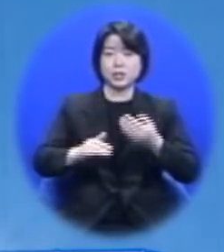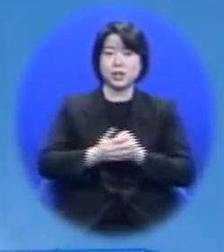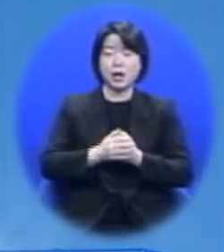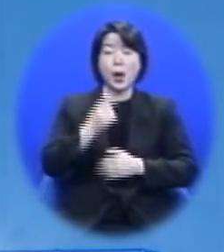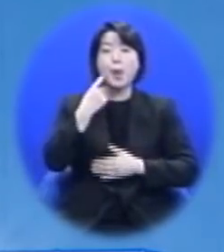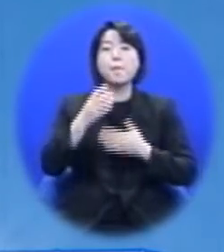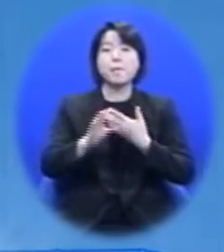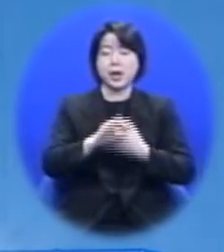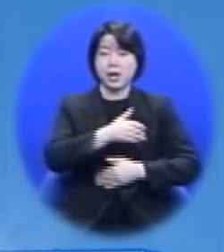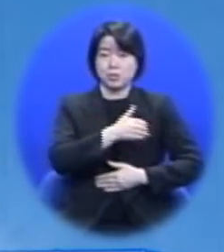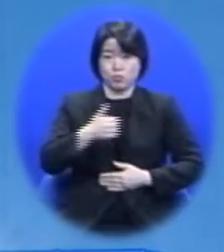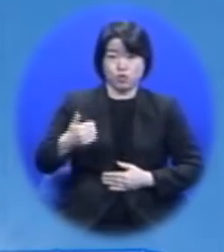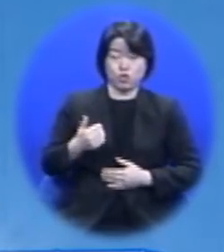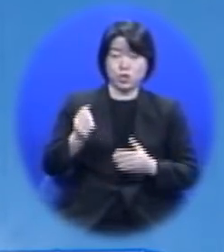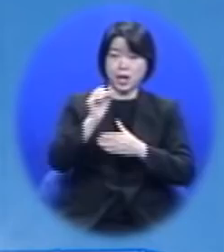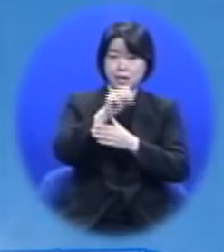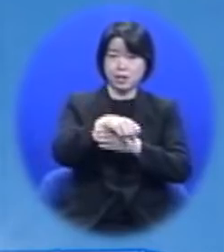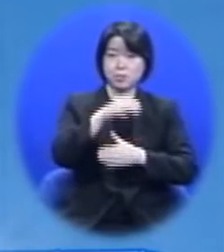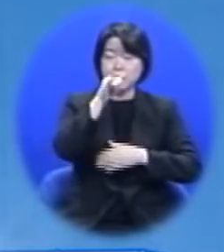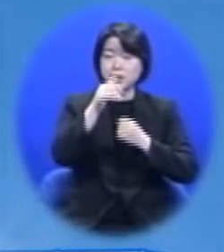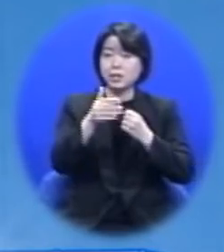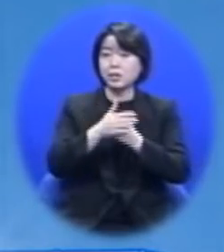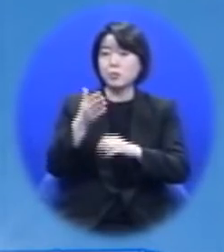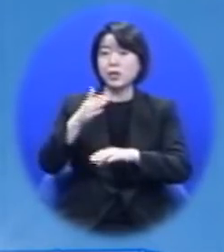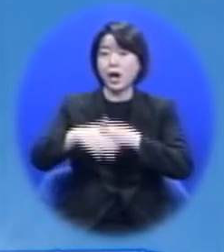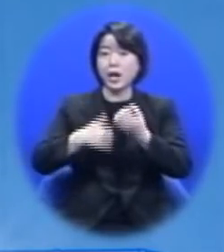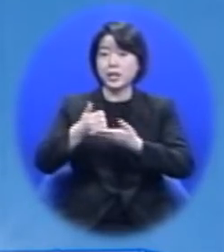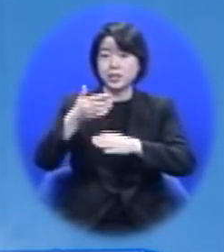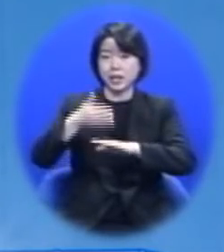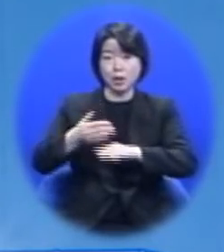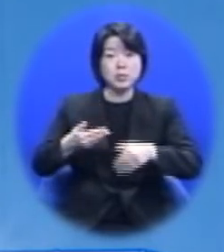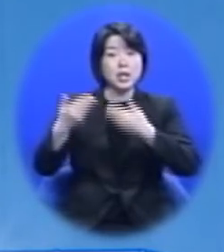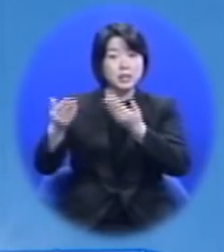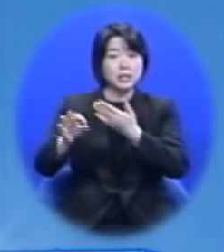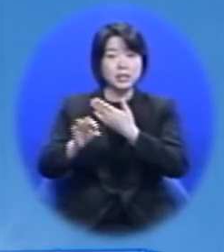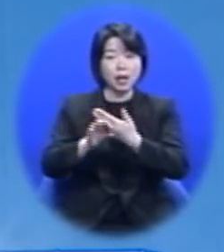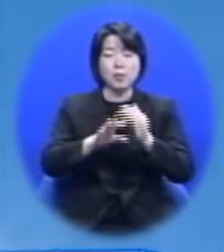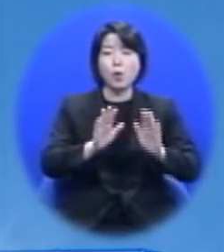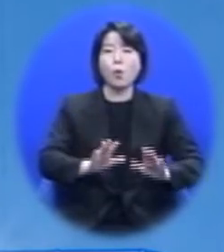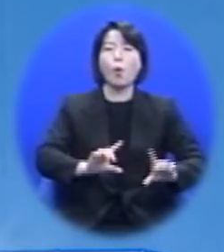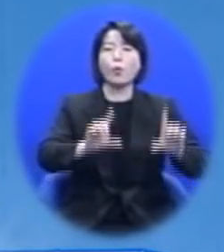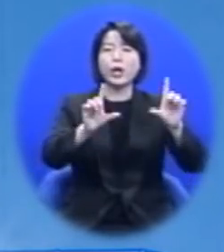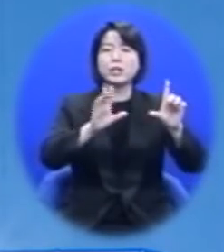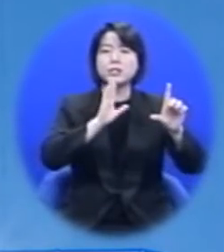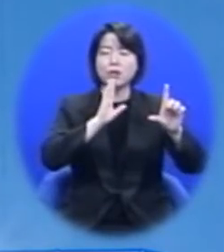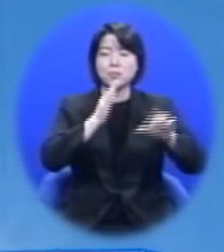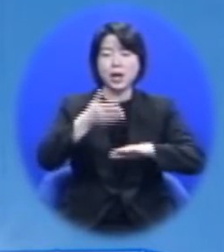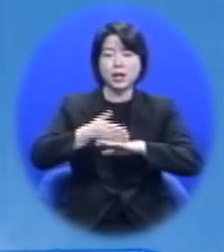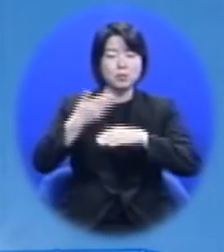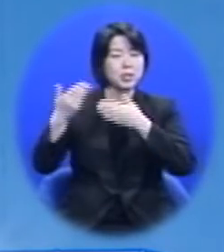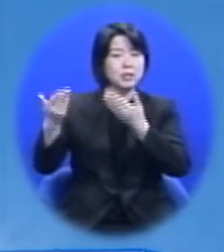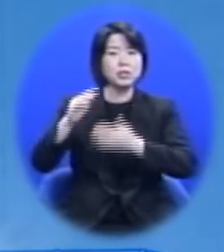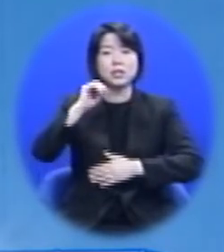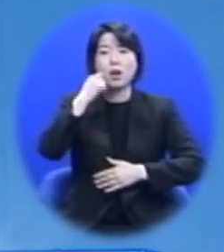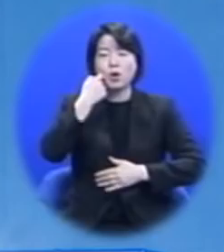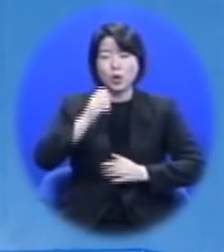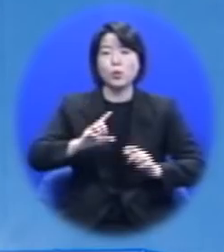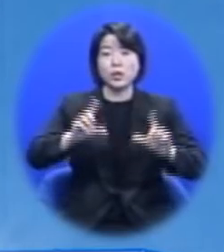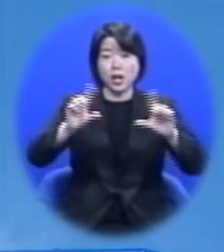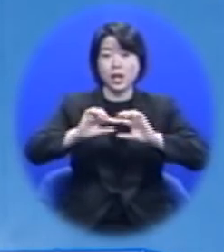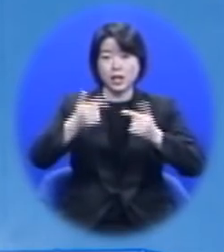만약에 풍성한 열매가 있어서 하나님께 감사하는 거라면 올해는 정말 감사하기가 어려운